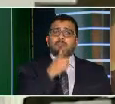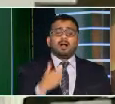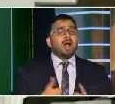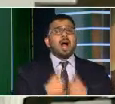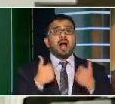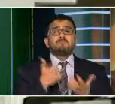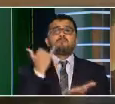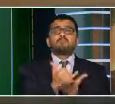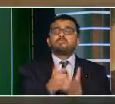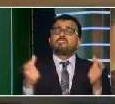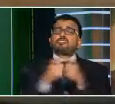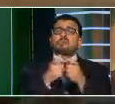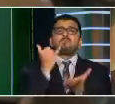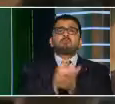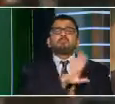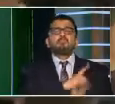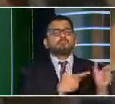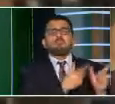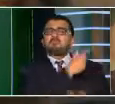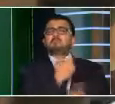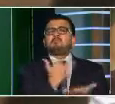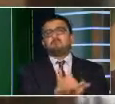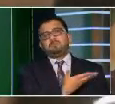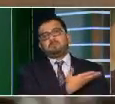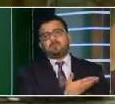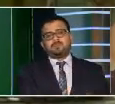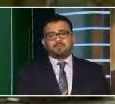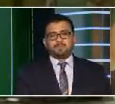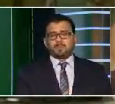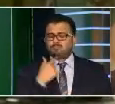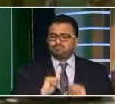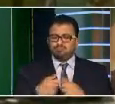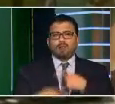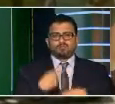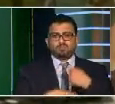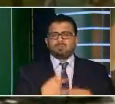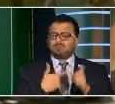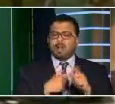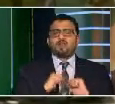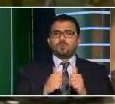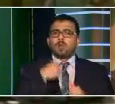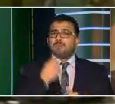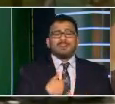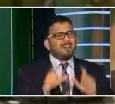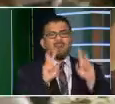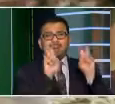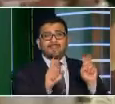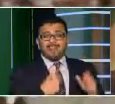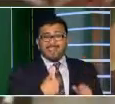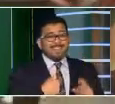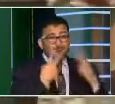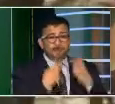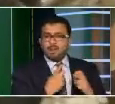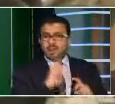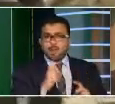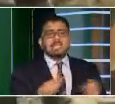الخضوع لحكم الجماعات. سنصمد حتى آخر قطرة من دمائنا. فكبرياء أبناء هذه المدينة ورفضهم الاستسلام